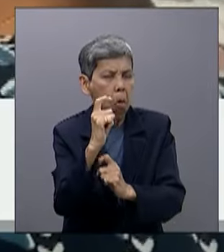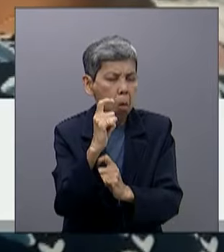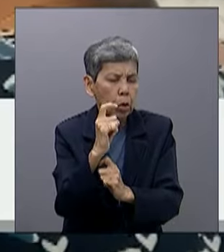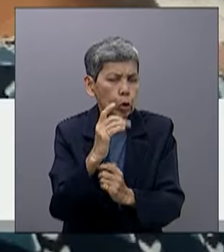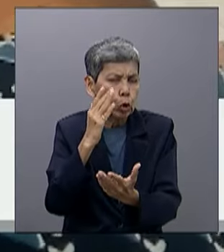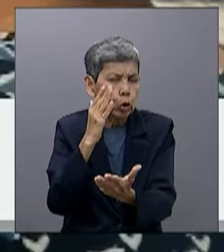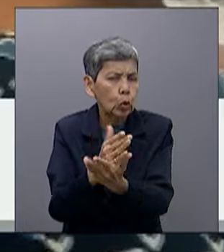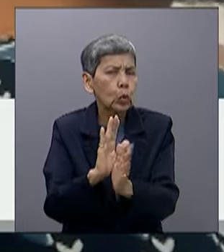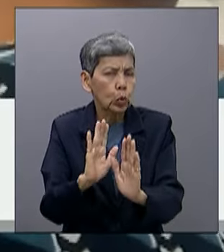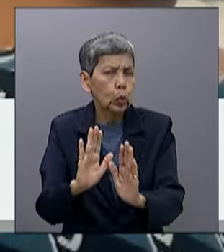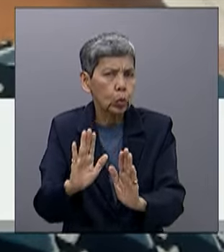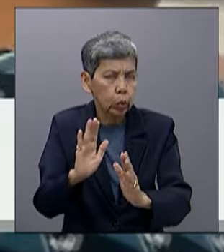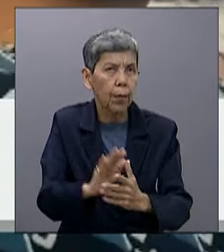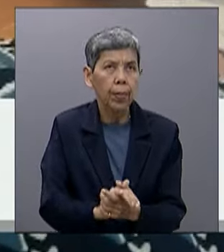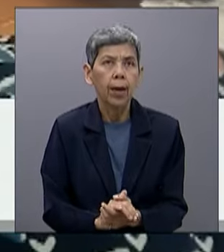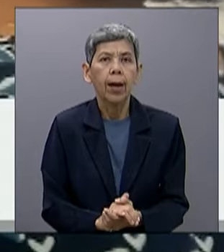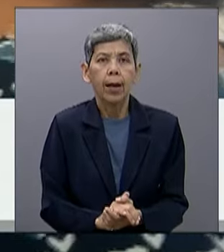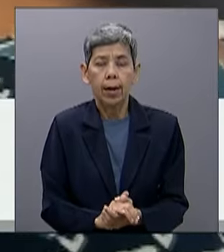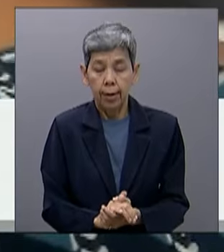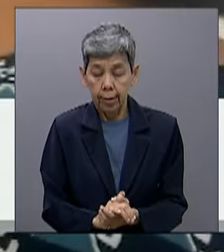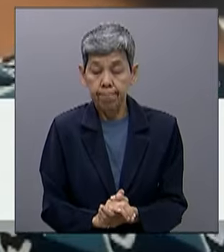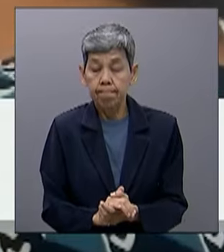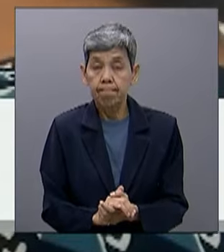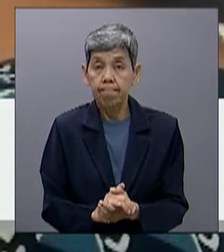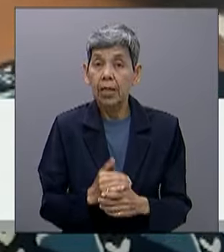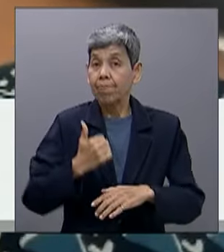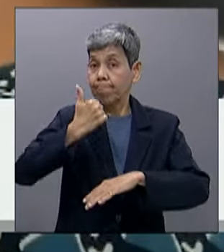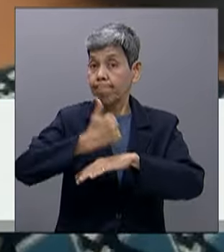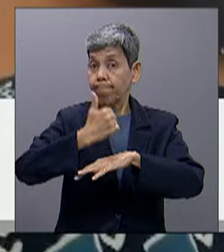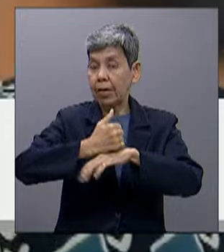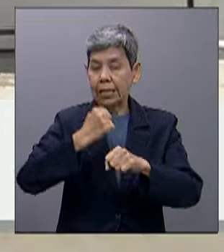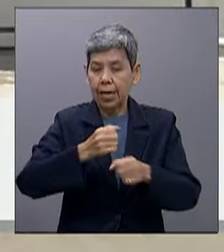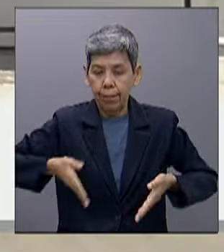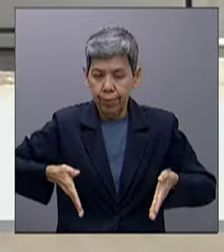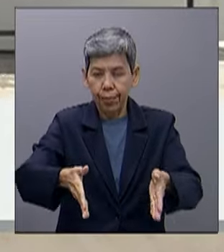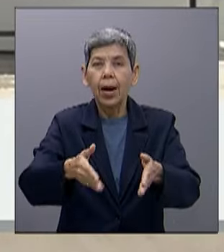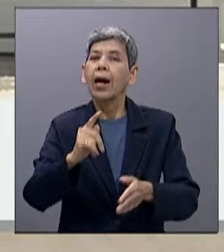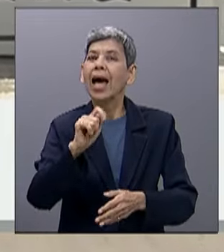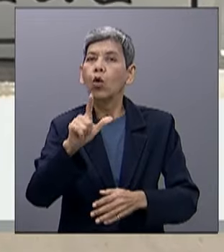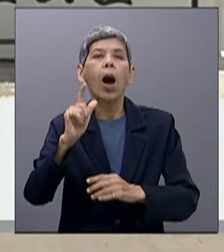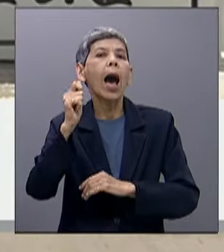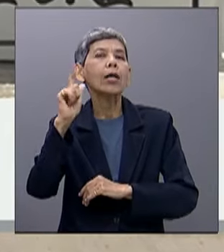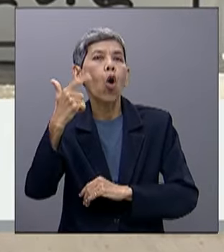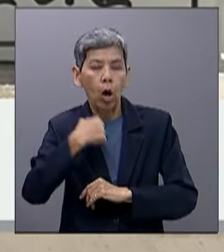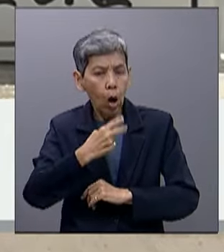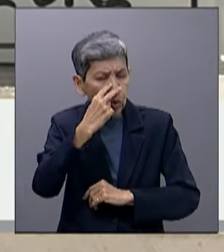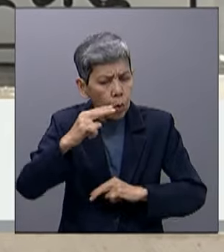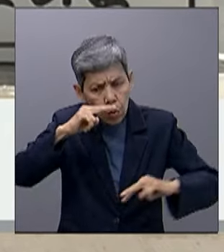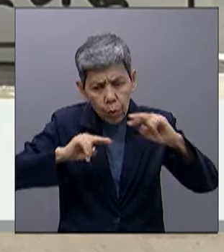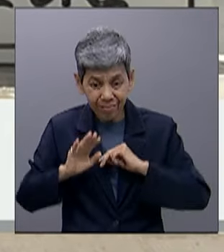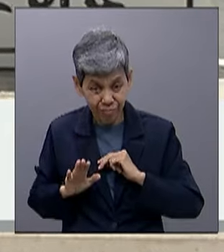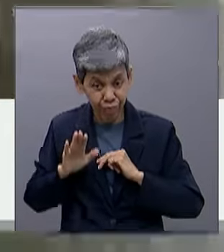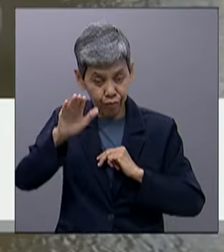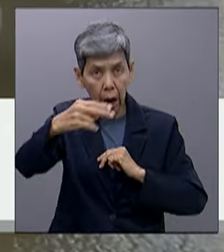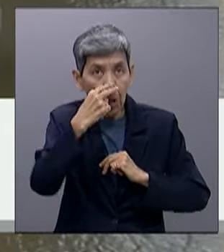ใช้ถนนนายอัคเดชแข็งธัญญกิจผู้อำนวยการแขวงทางหลวงอ่างทองก็บอกว่าจากการตรวจสอบเบื้อง